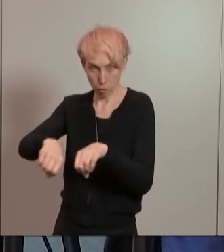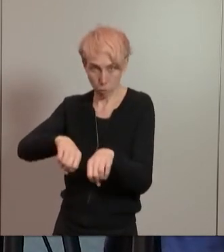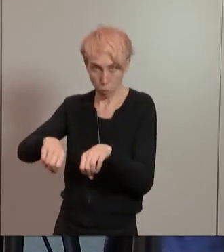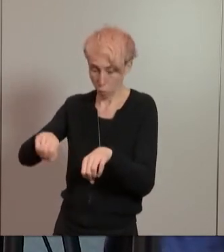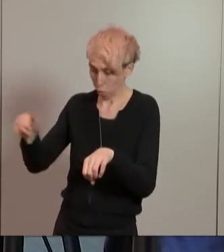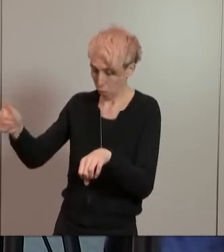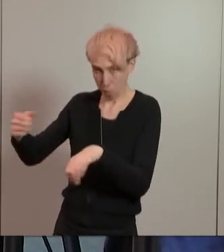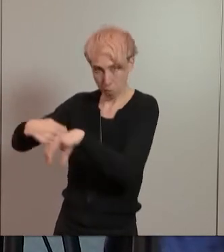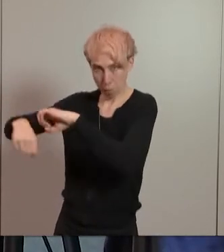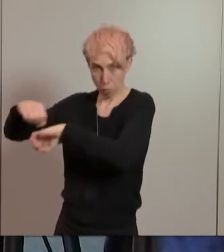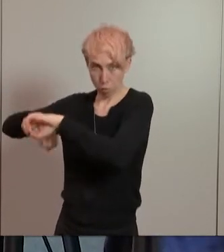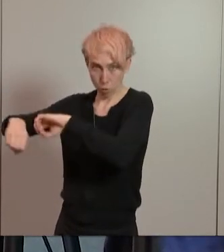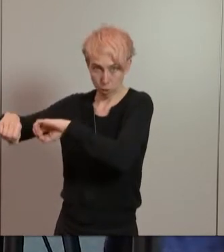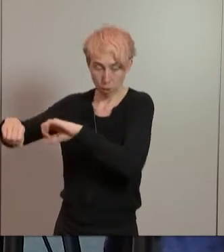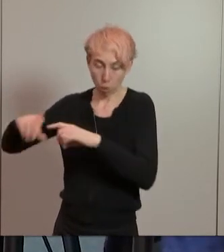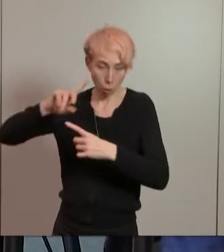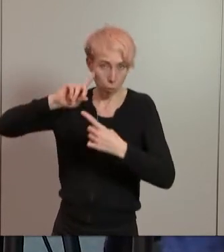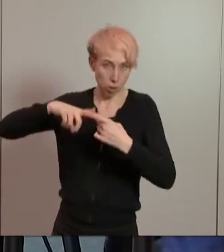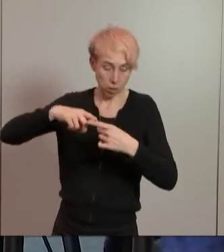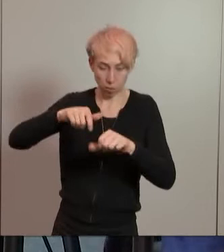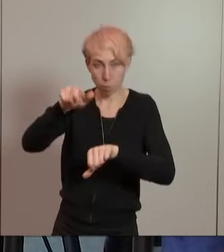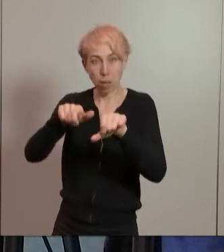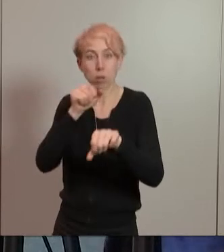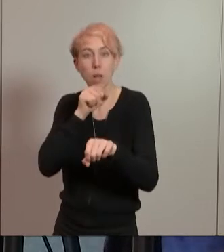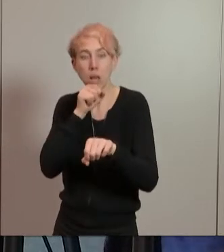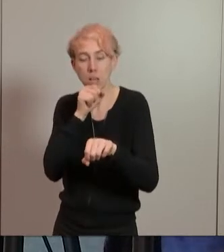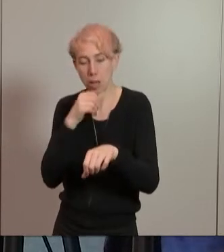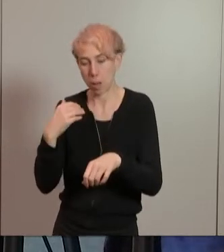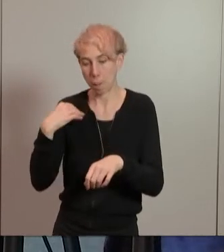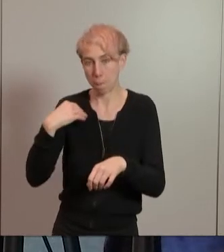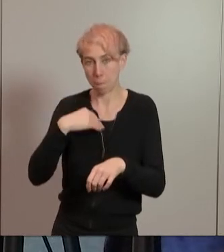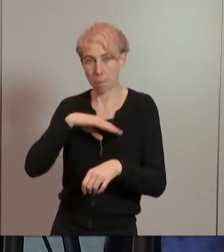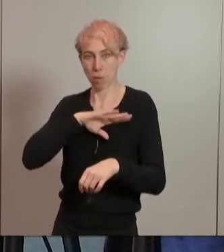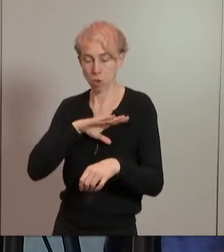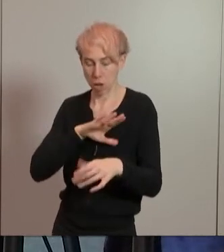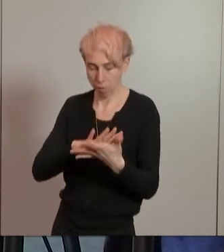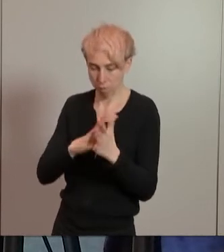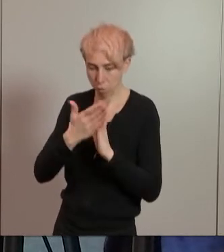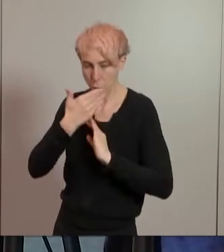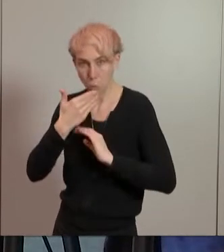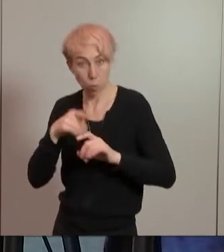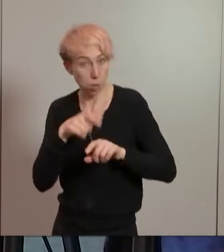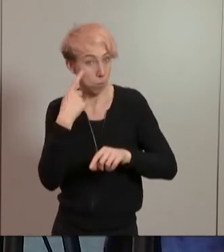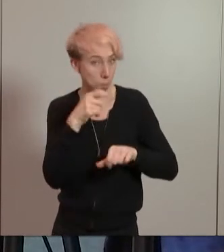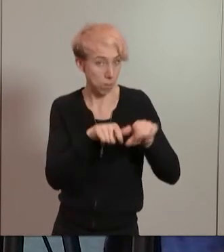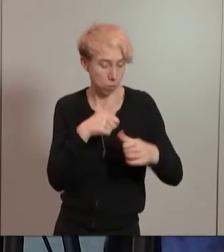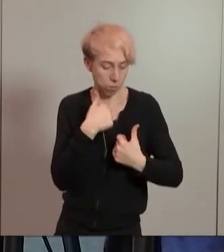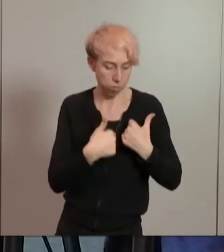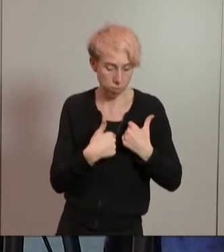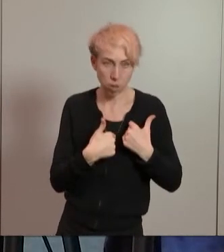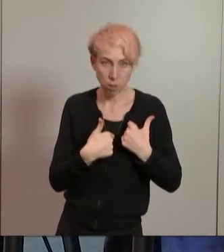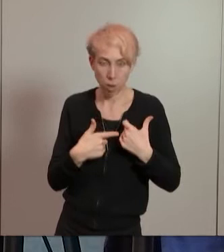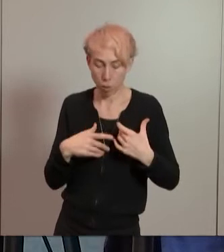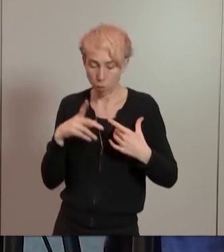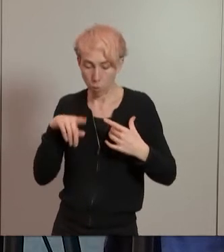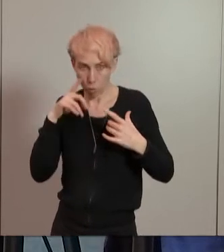le GCSMS afin d'améliorer la prise en charge des personnes âgées et handicapées et de veiller à la coordination des services